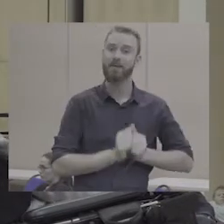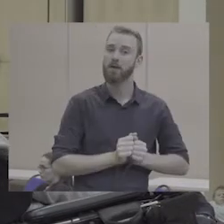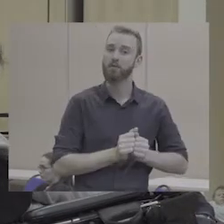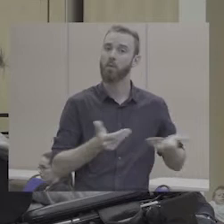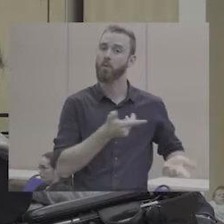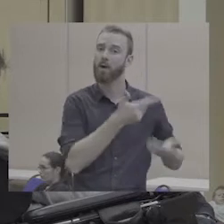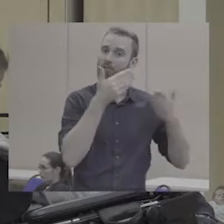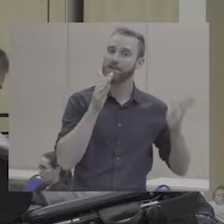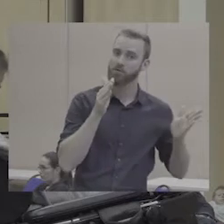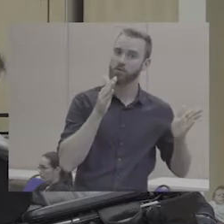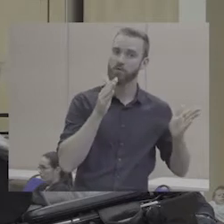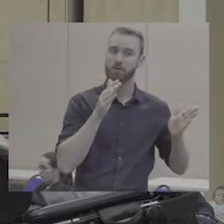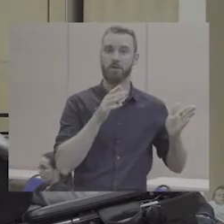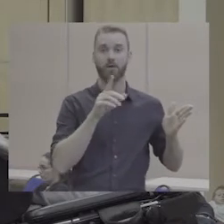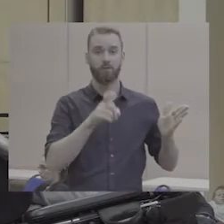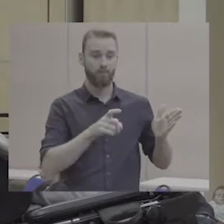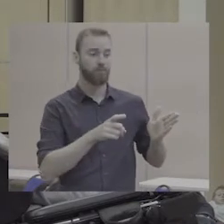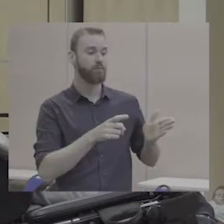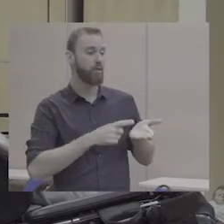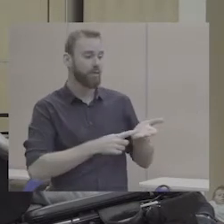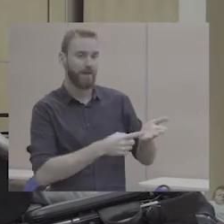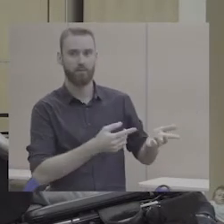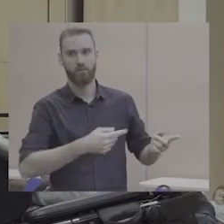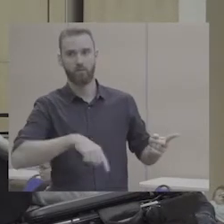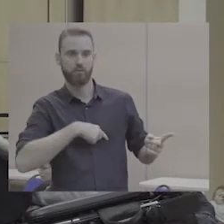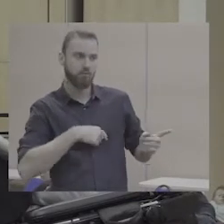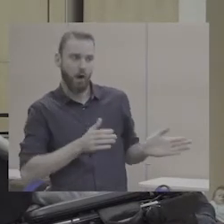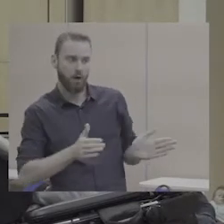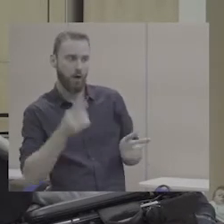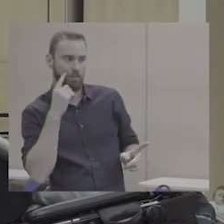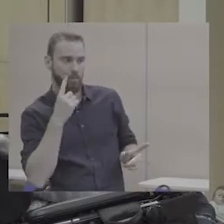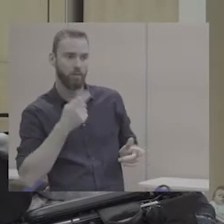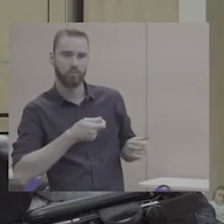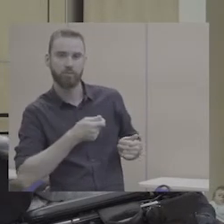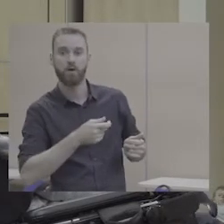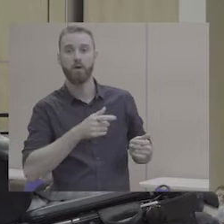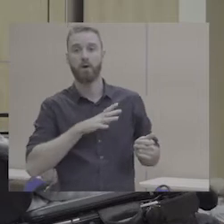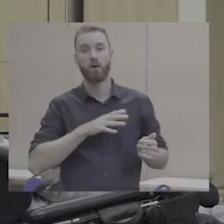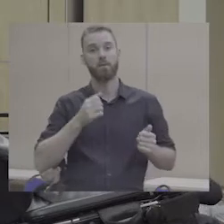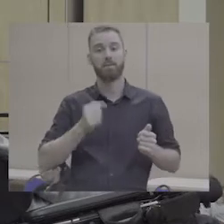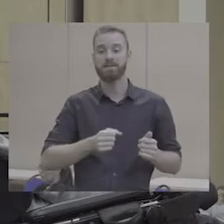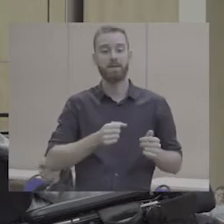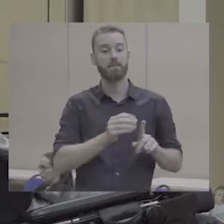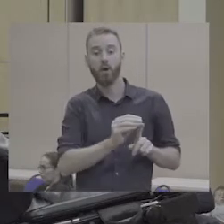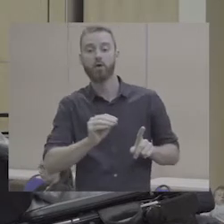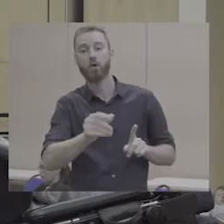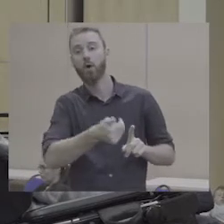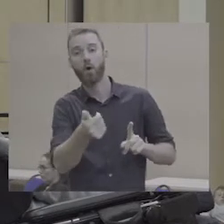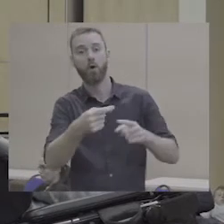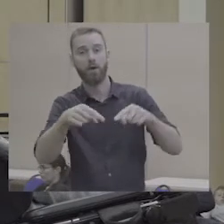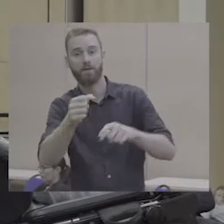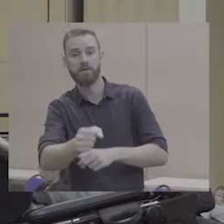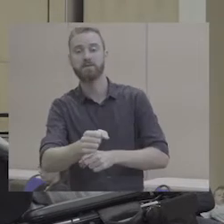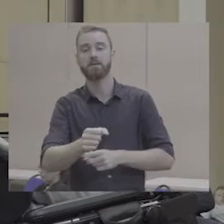Donc, être en mesure d'encadrer les travaux nécessaires, d'être en mesure de... Il va avoir un enjeu de relocalisation potentiellement, il va avoir